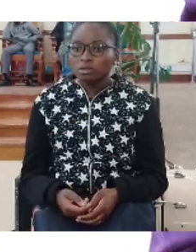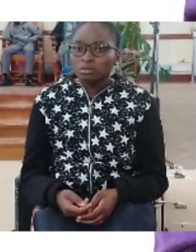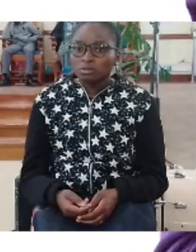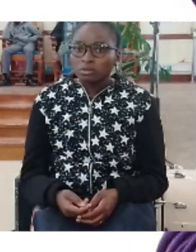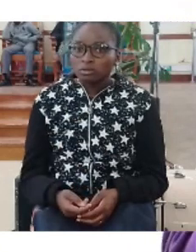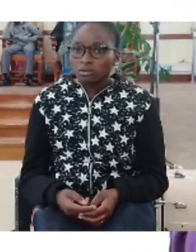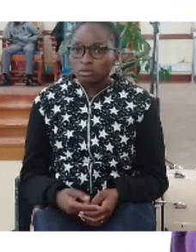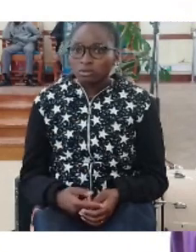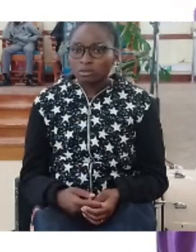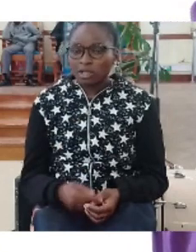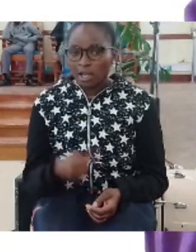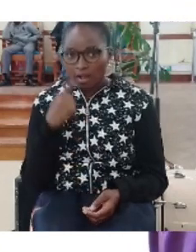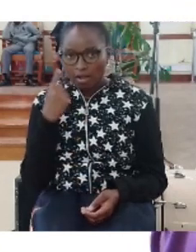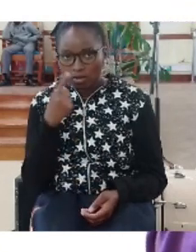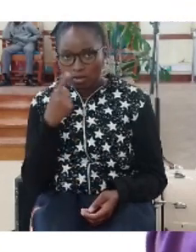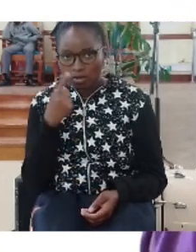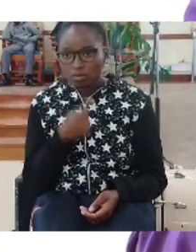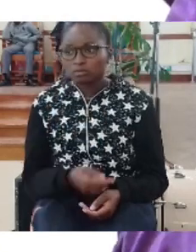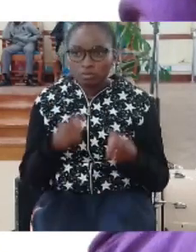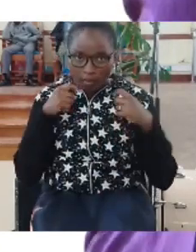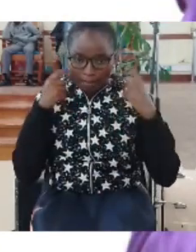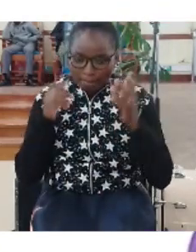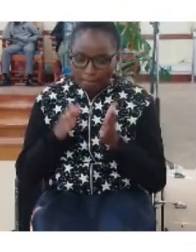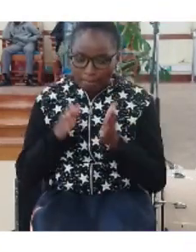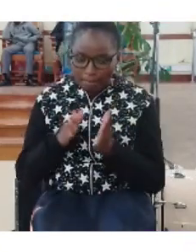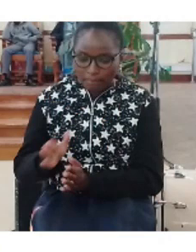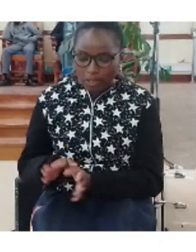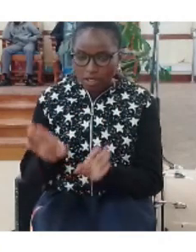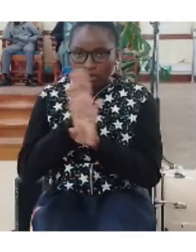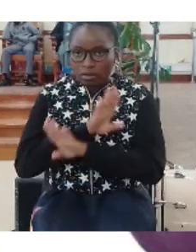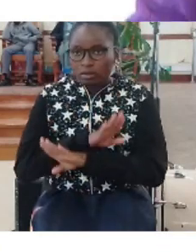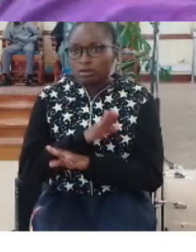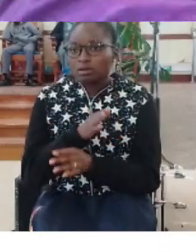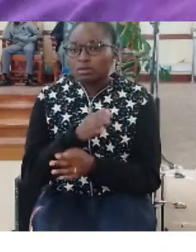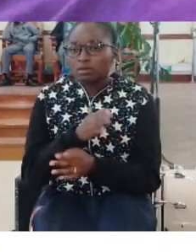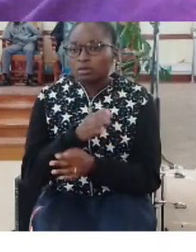gukuhe maundu maria ngoma bangite ndumaini nirio rihotaga